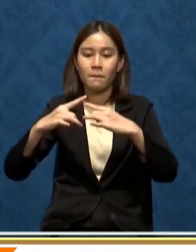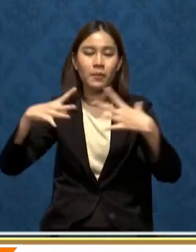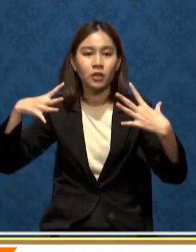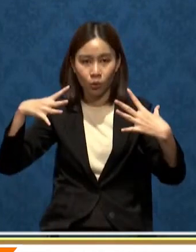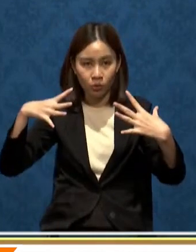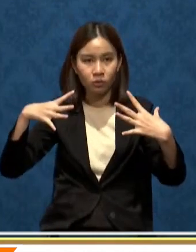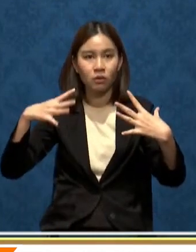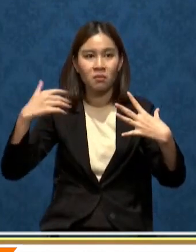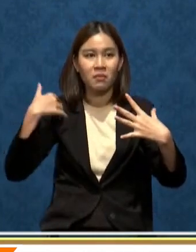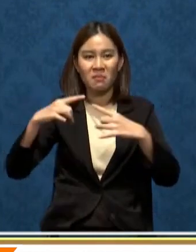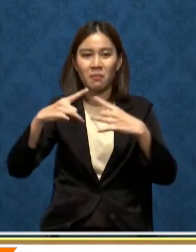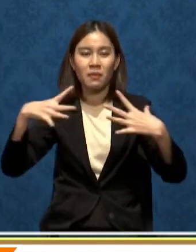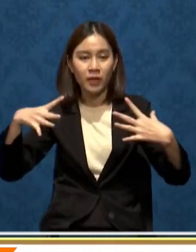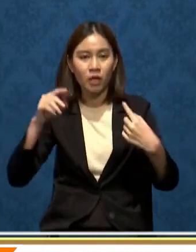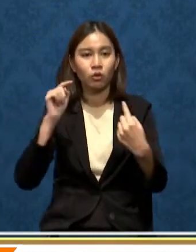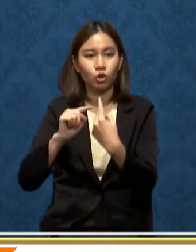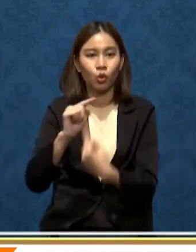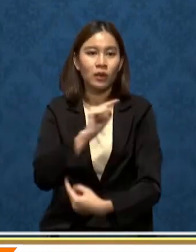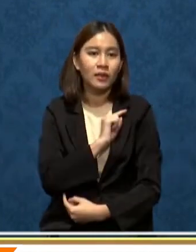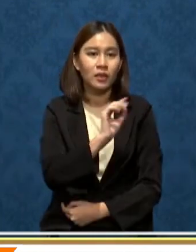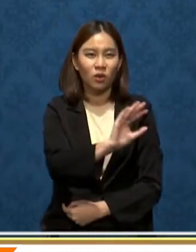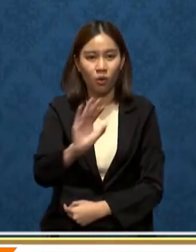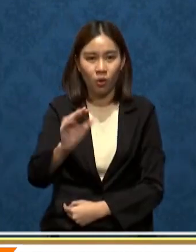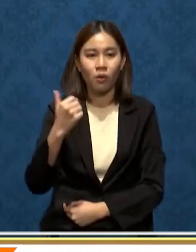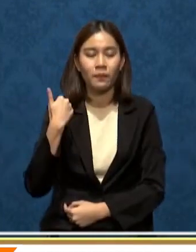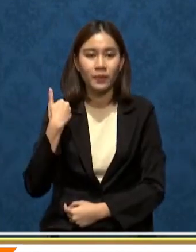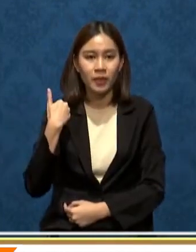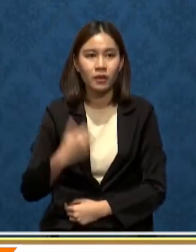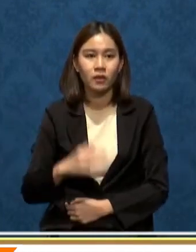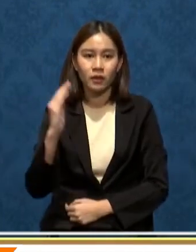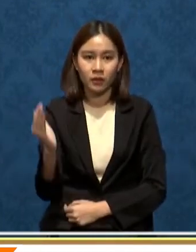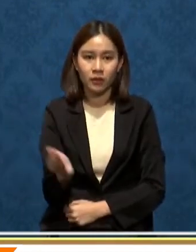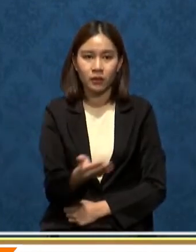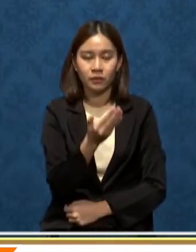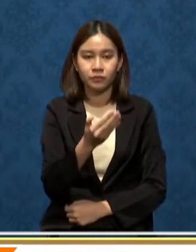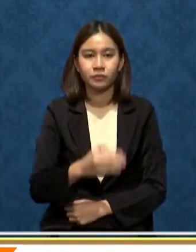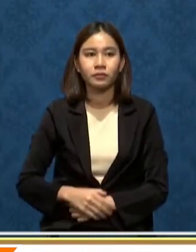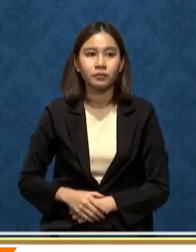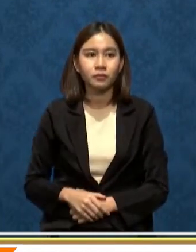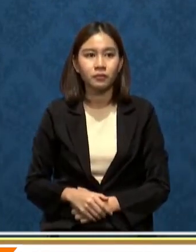ดไปครับ